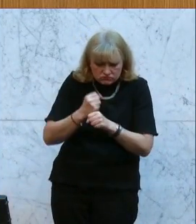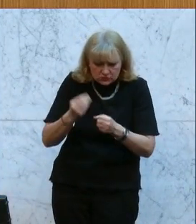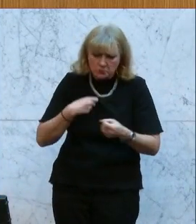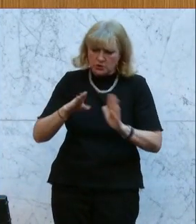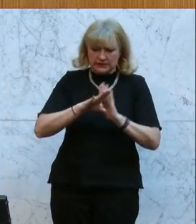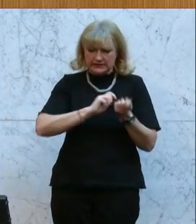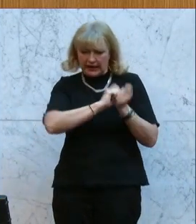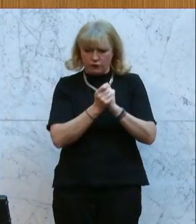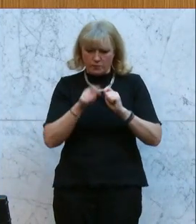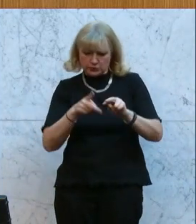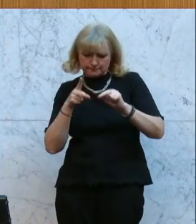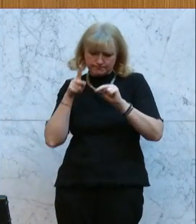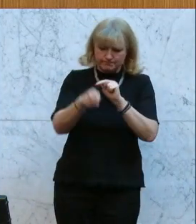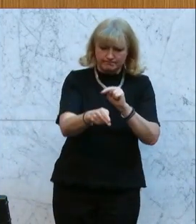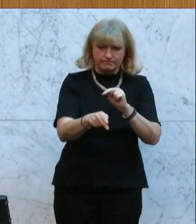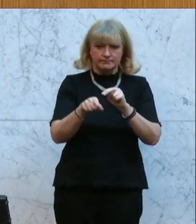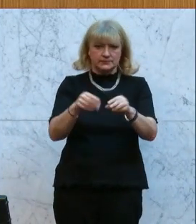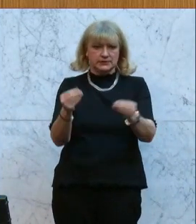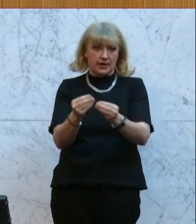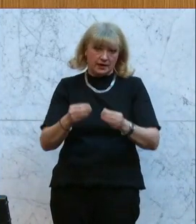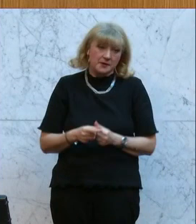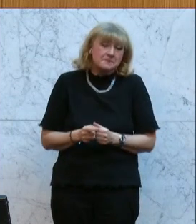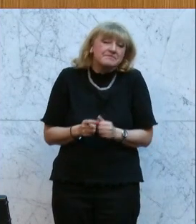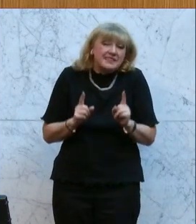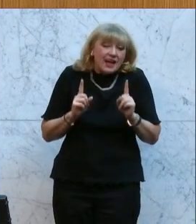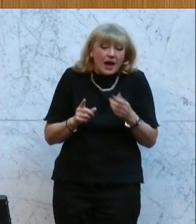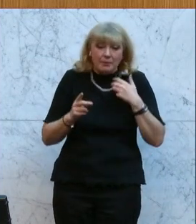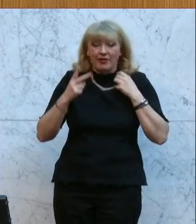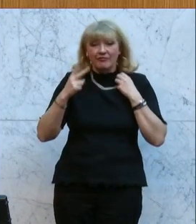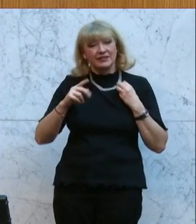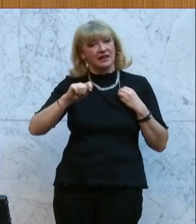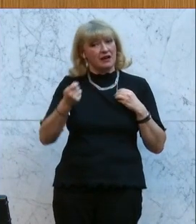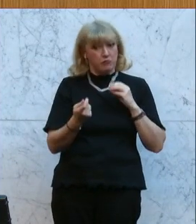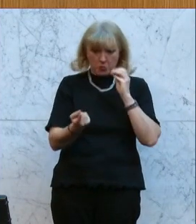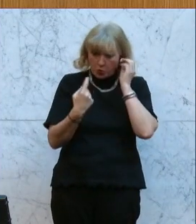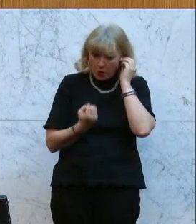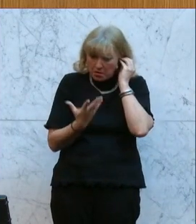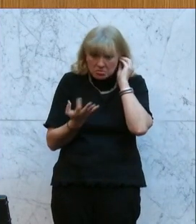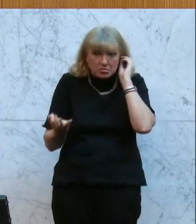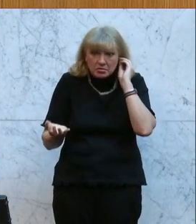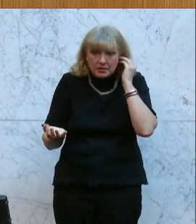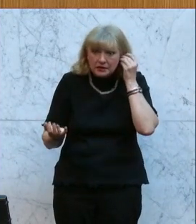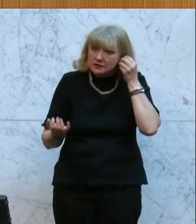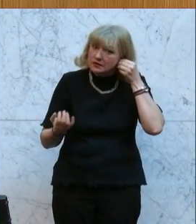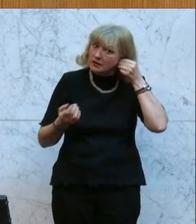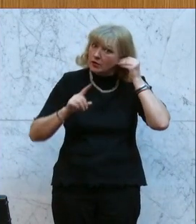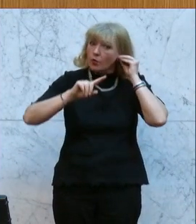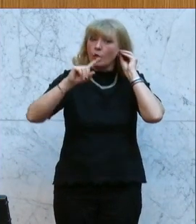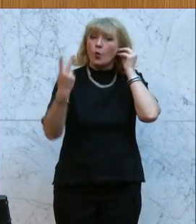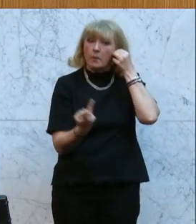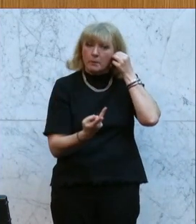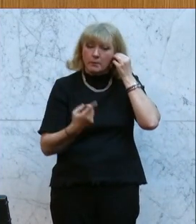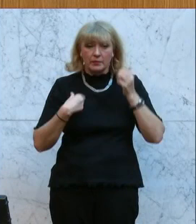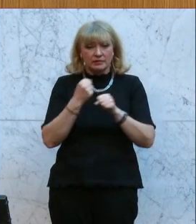Gesetzesreformen zu beenden. Aber die relevanten Reformen kommen nicht. Sogar im Gegenteil, unsere Demokratie